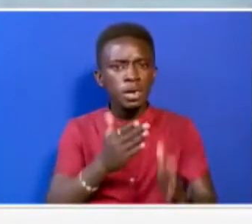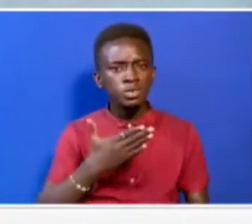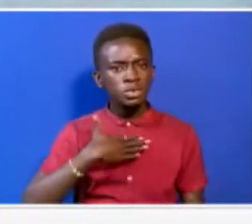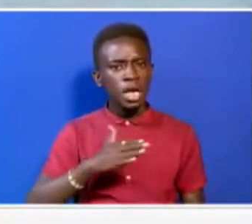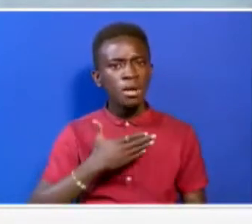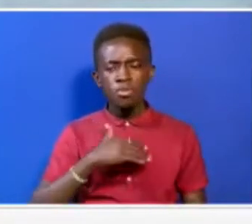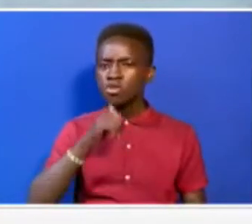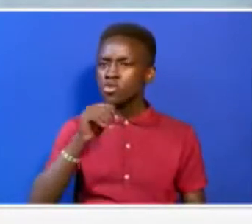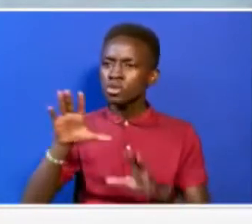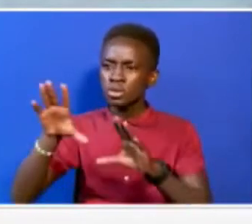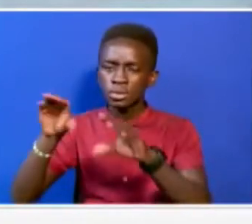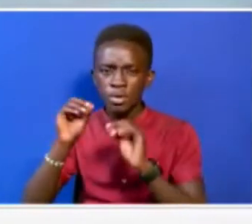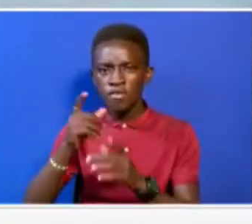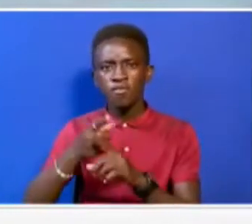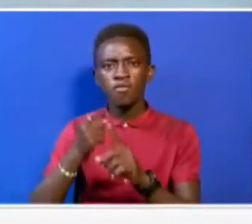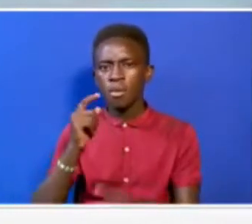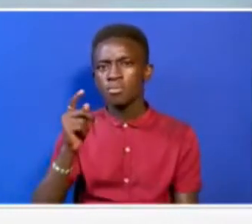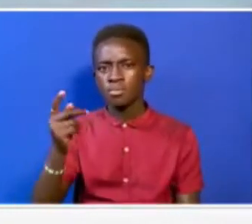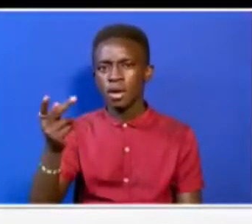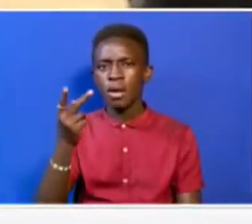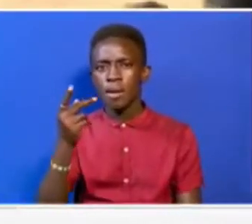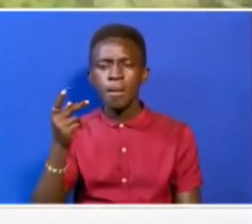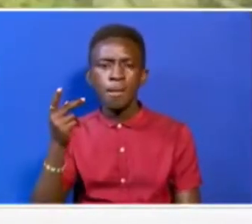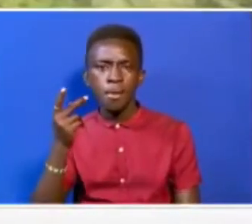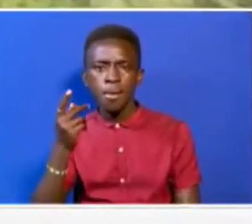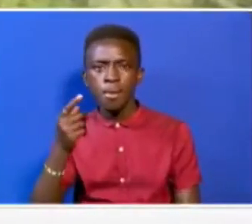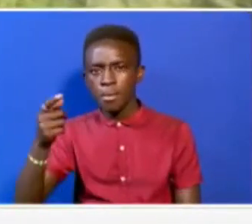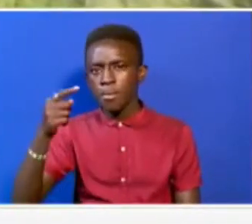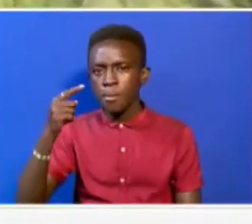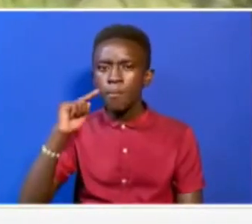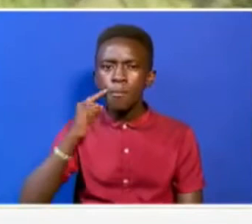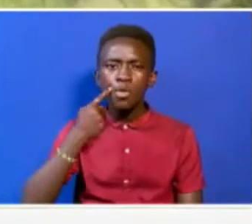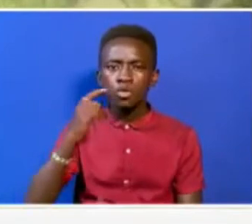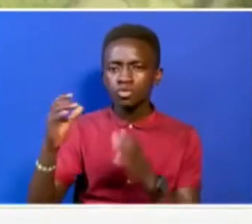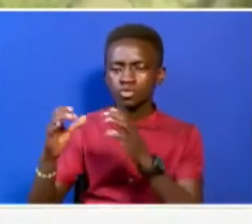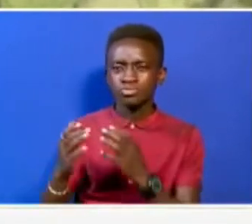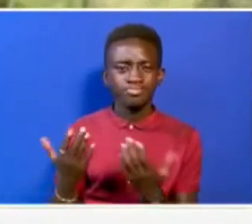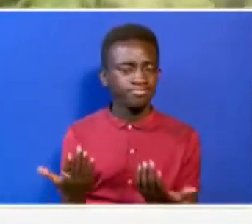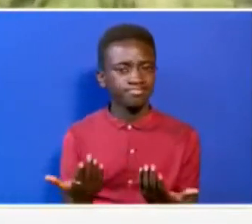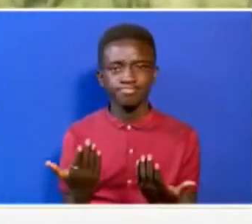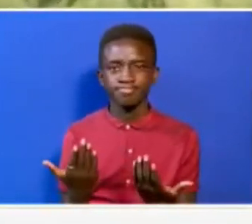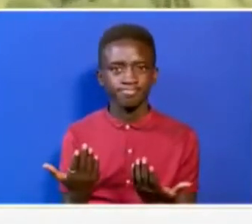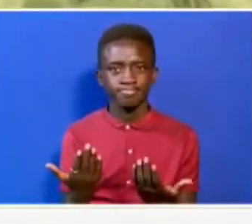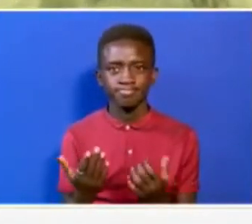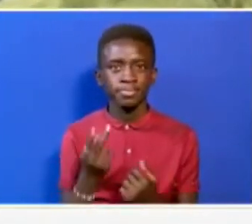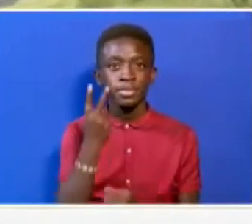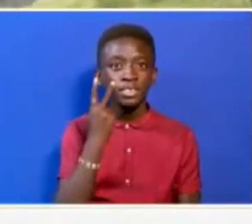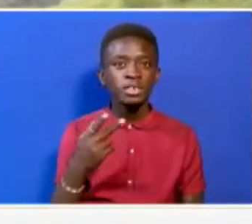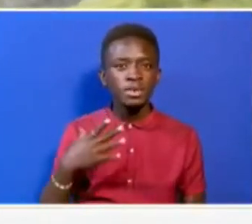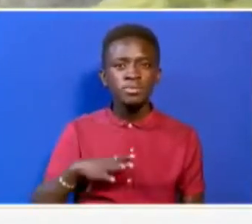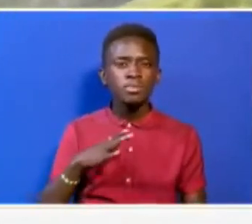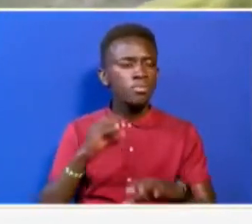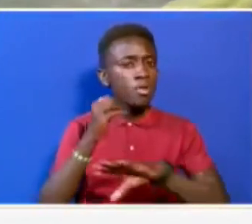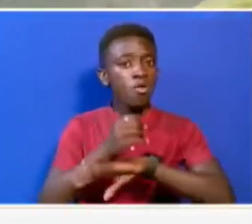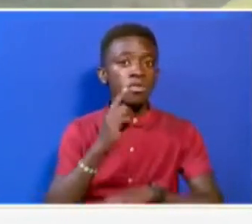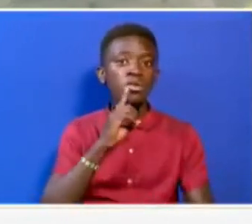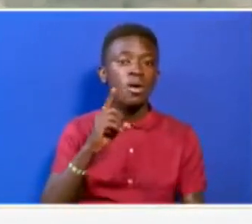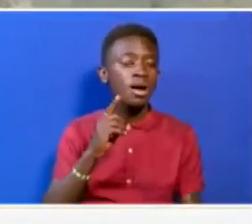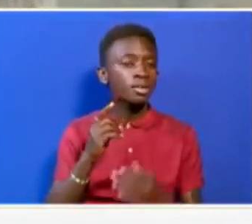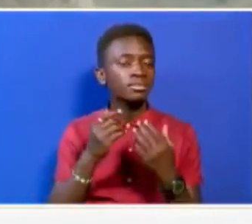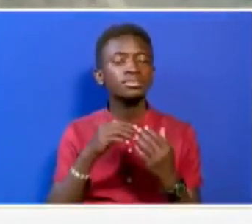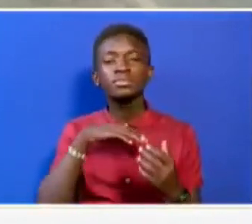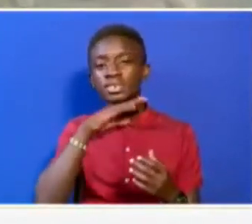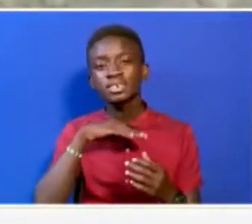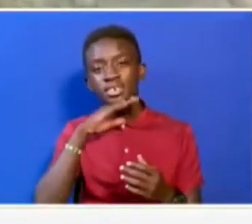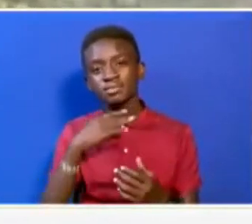kama ni Mpokoti usichukue Kikuyu. Si ndio hiyo jameni? Haya yanajiri huku mamia ya watu wakipoteza maisha yao, huku mifugo